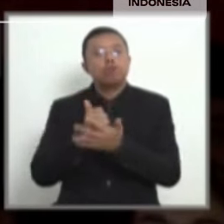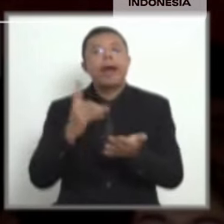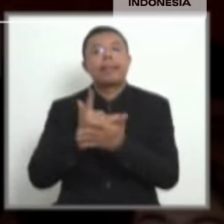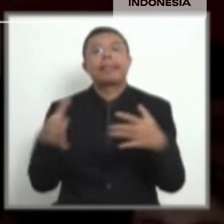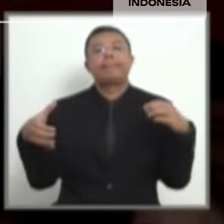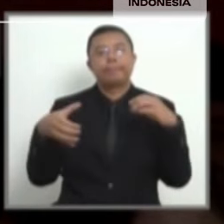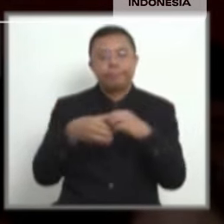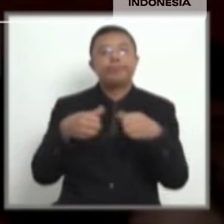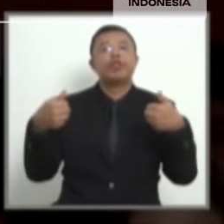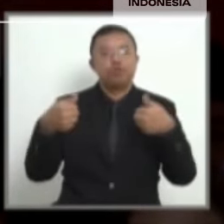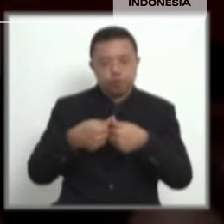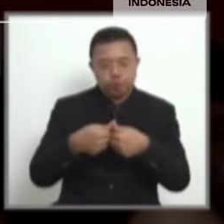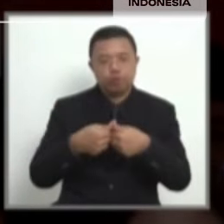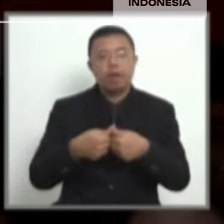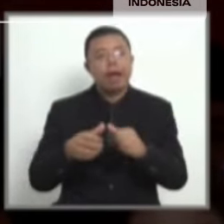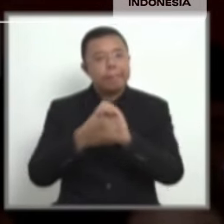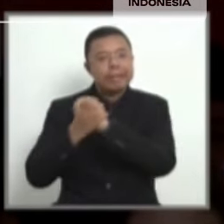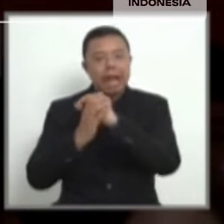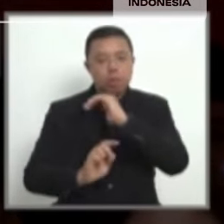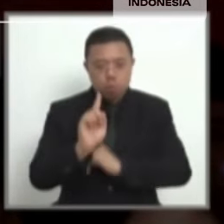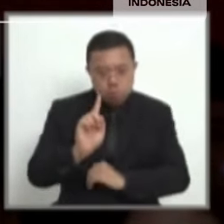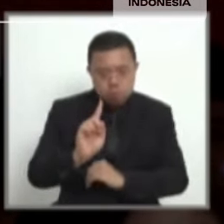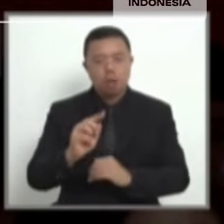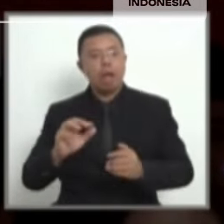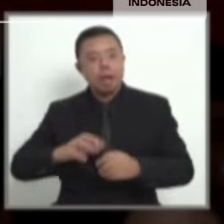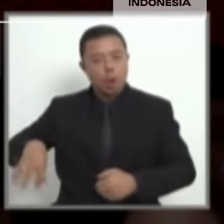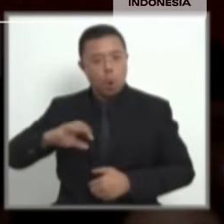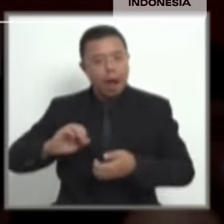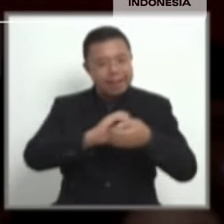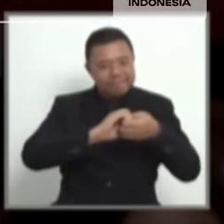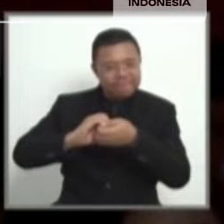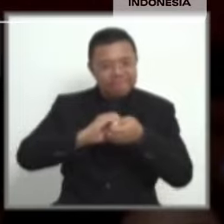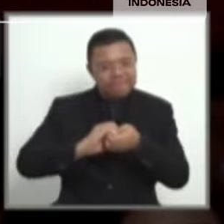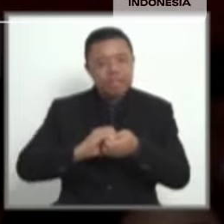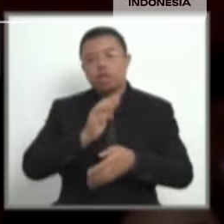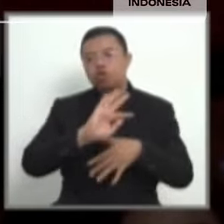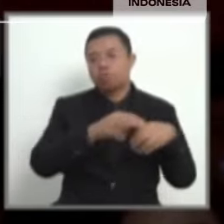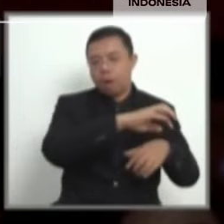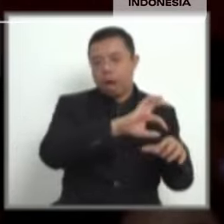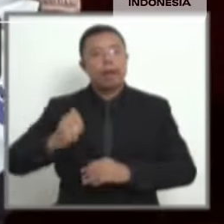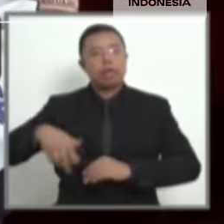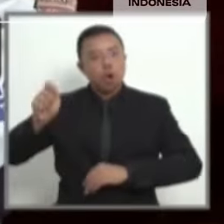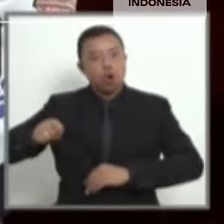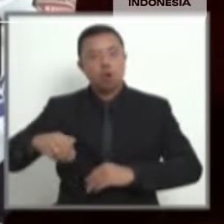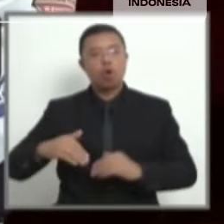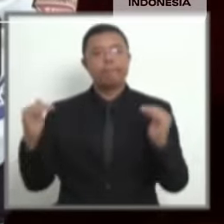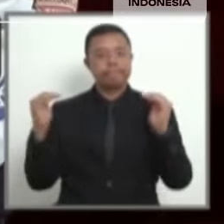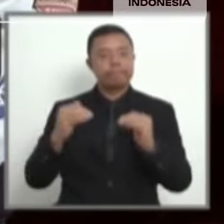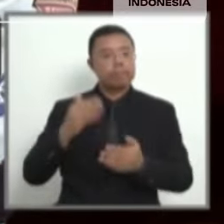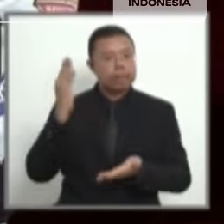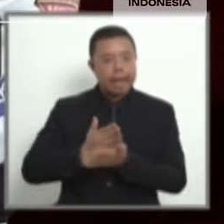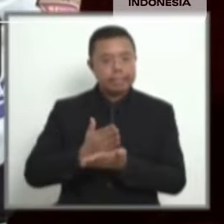kerukunan persatuan kekeluargaan di antara semua unsur dan semua kalangan tahun yang lalu